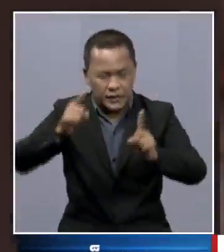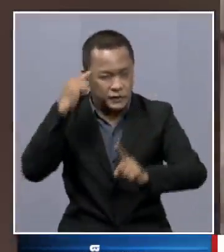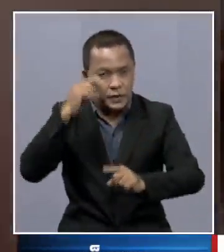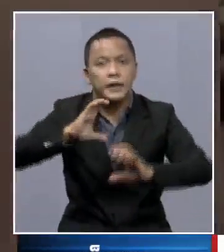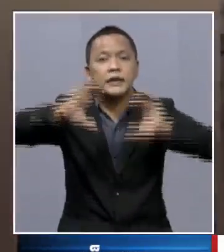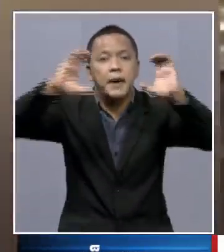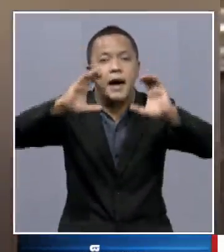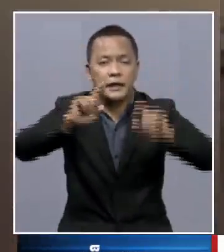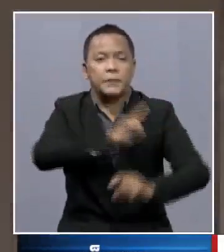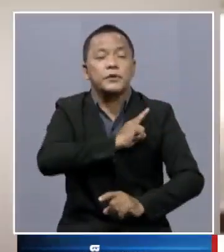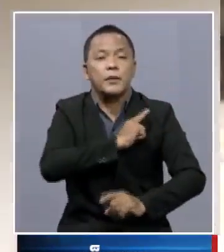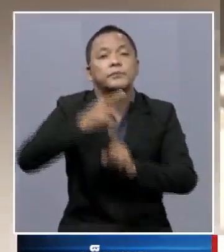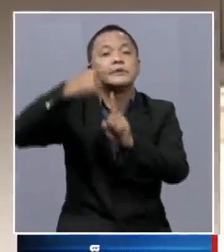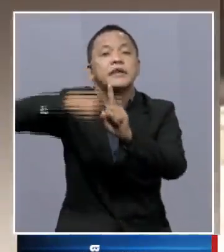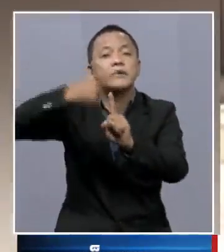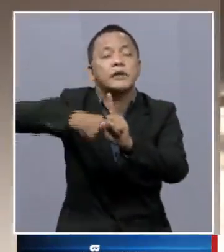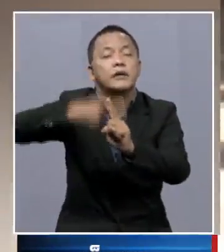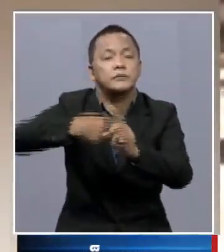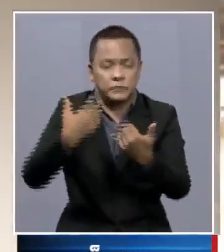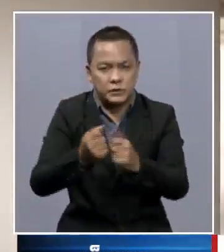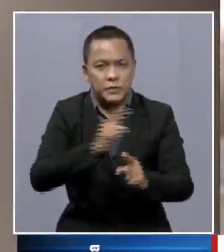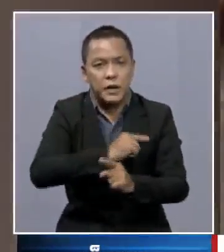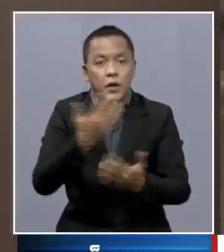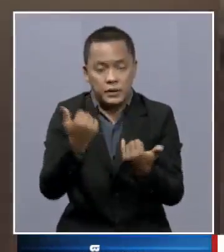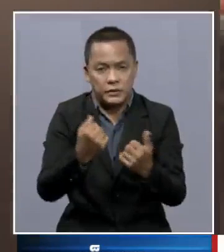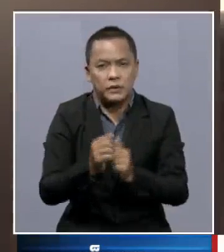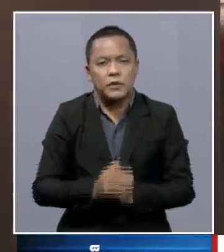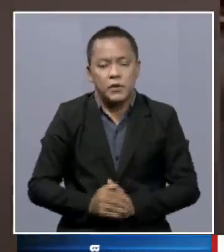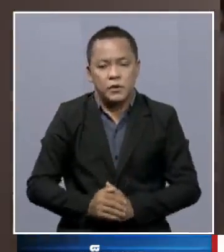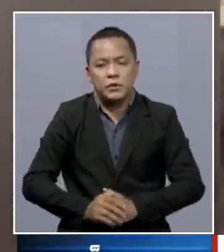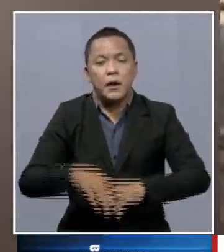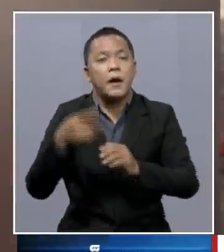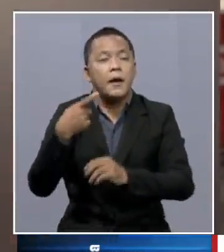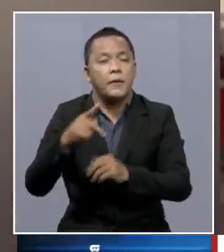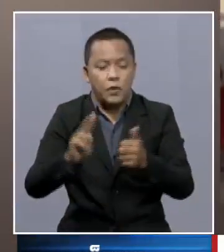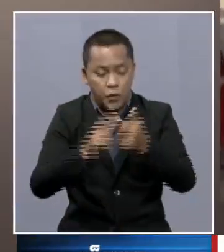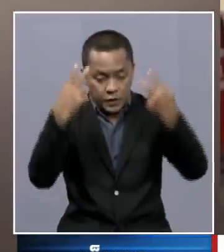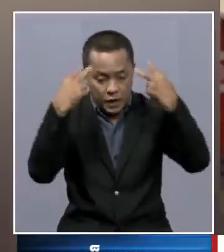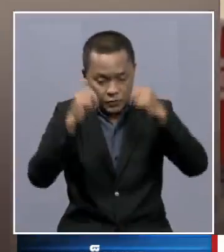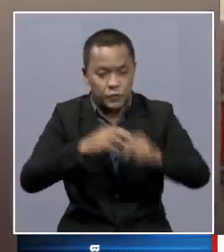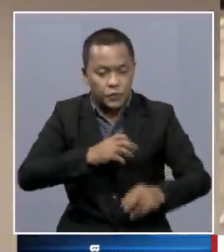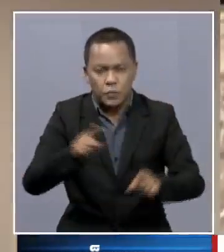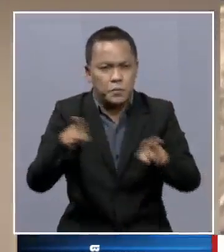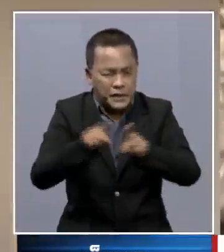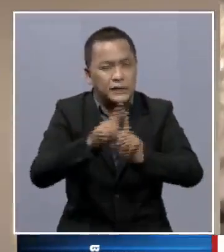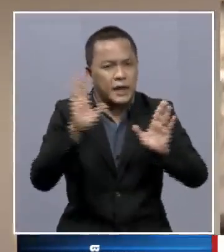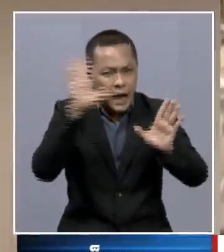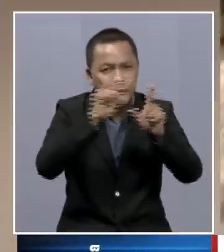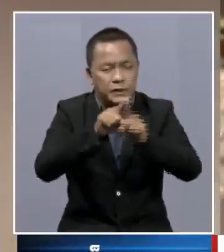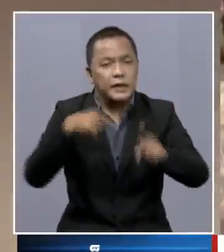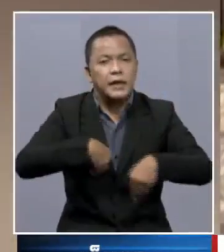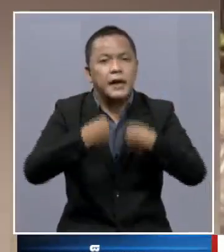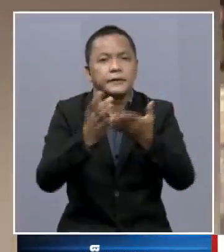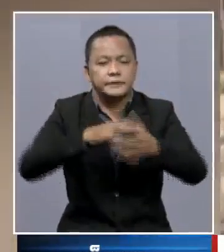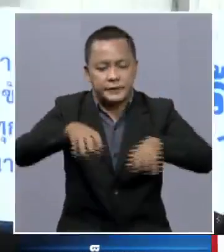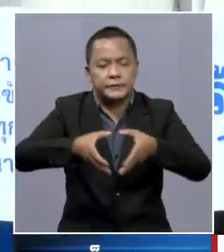แต่เป็นรัฐบาลเฉพาะการพอมาวันนี้ ภาพขผเอกประวิษ์เสนอตัว นำพาสังคม 9 คามคามขัดแย้งโดยหง